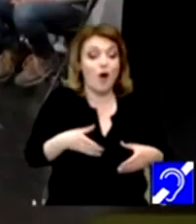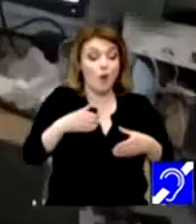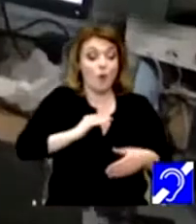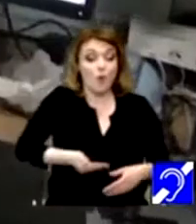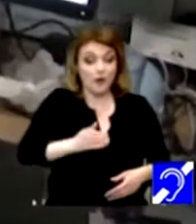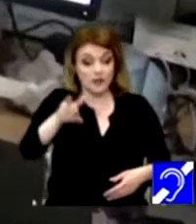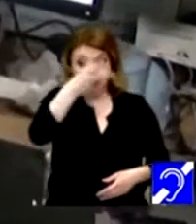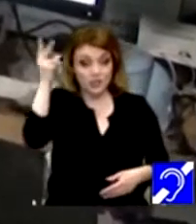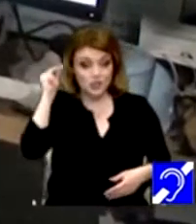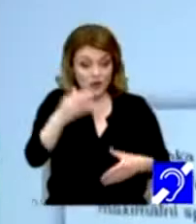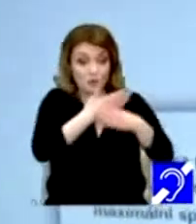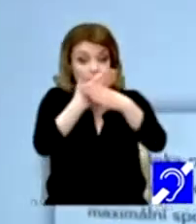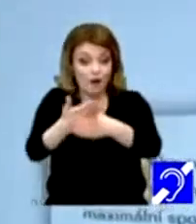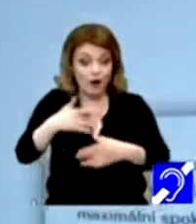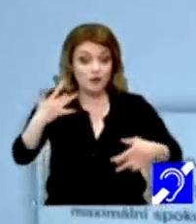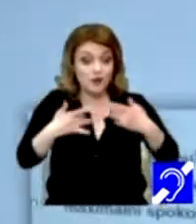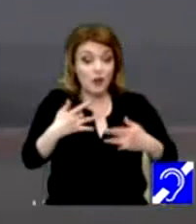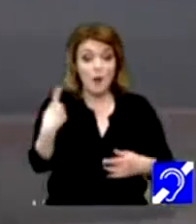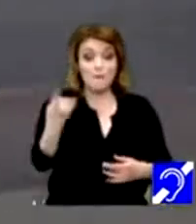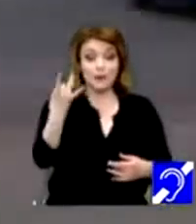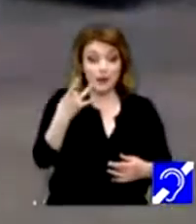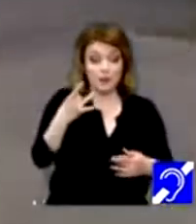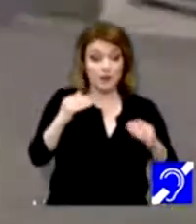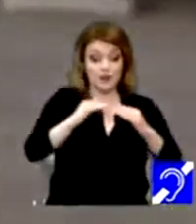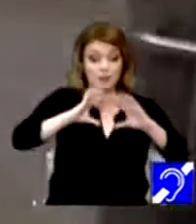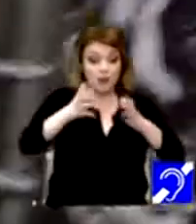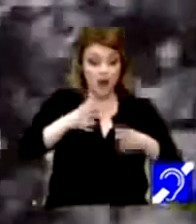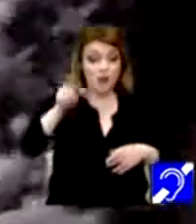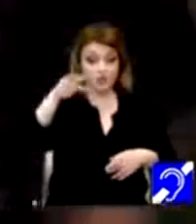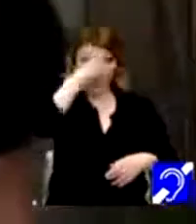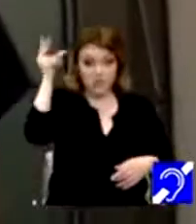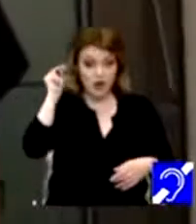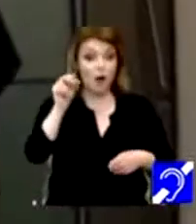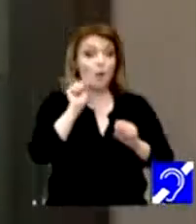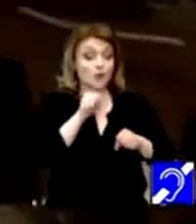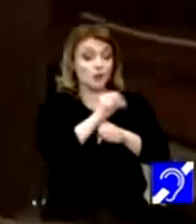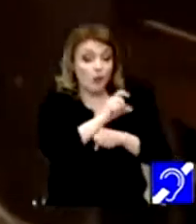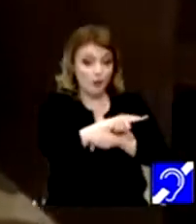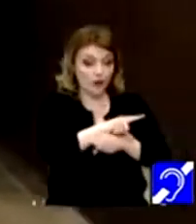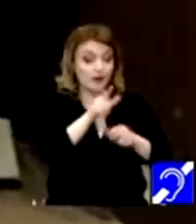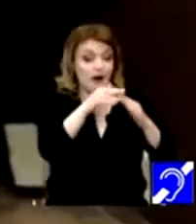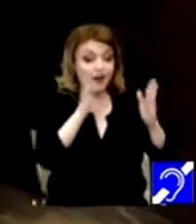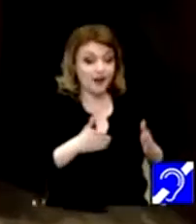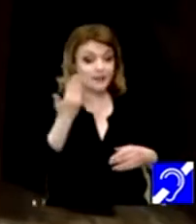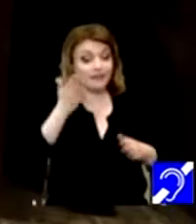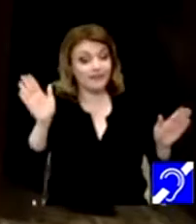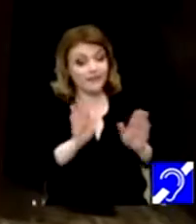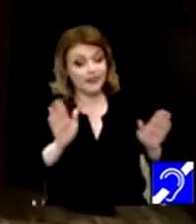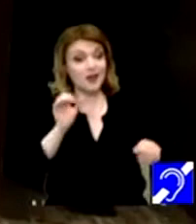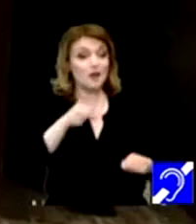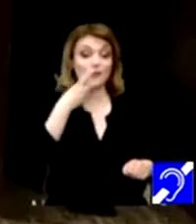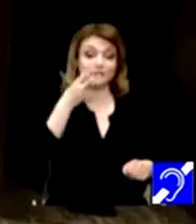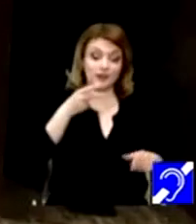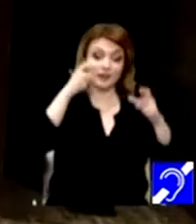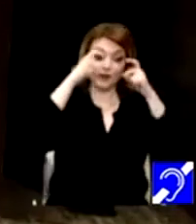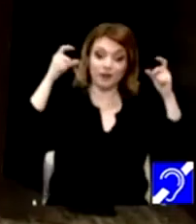sare în ajutorul teatrelor. În premieră mondială, cei din Praga pot comanda la domiciliu piesa lor preferată și o pot urmări prin